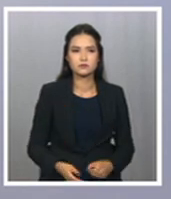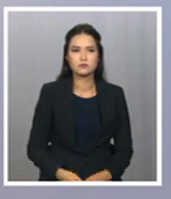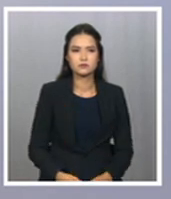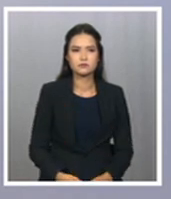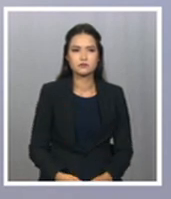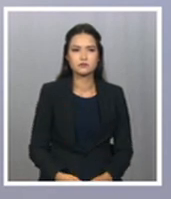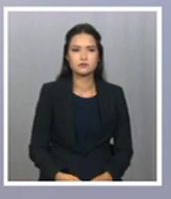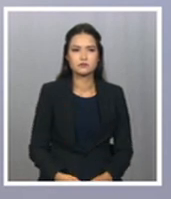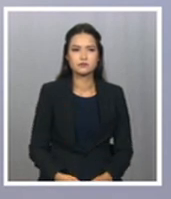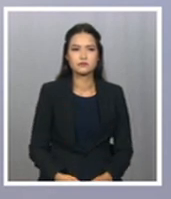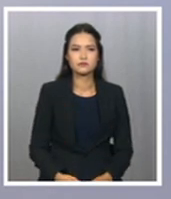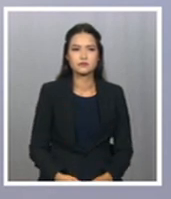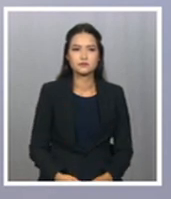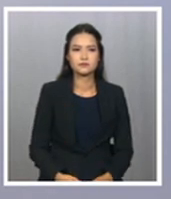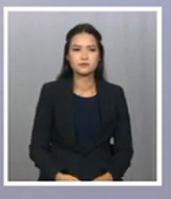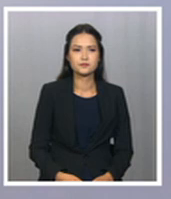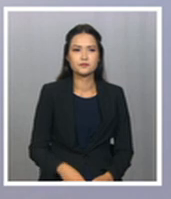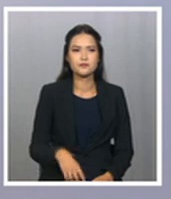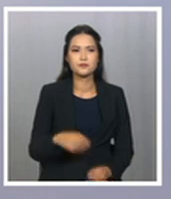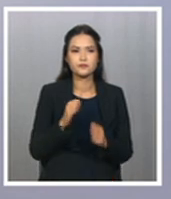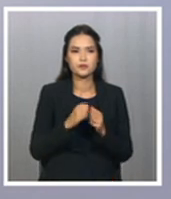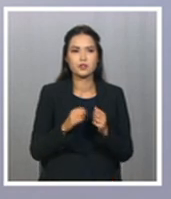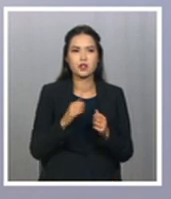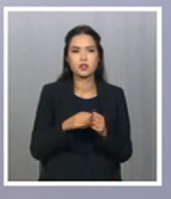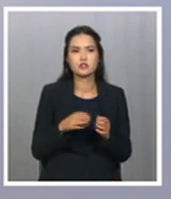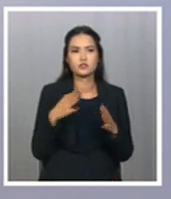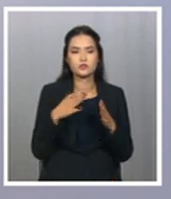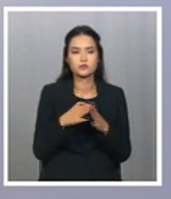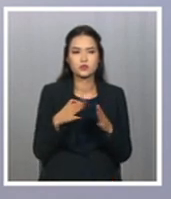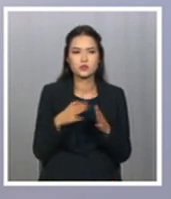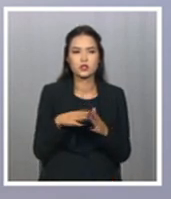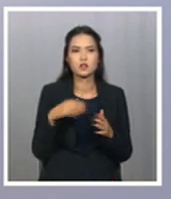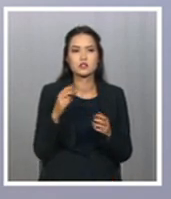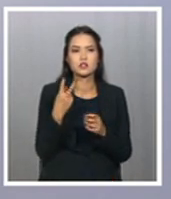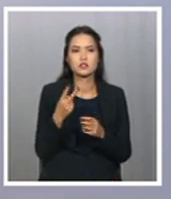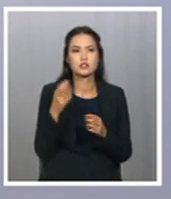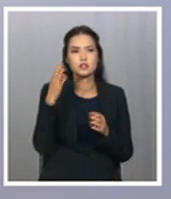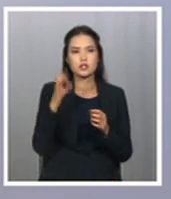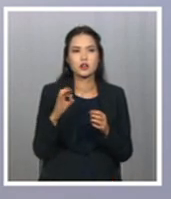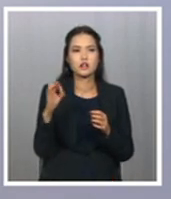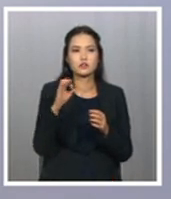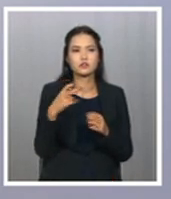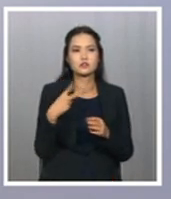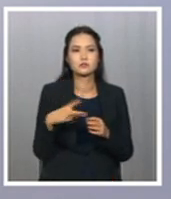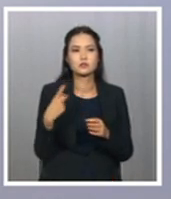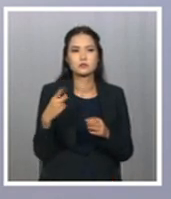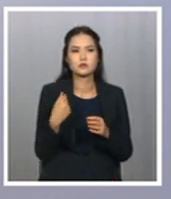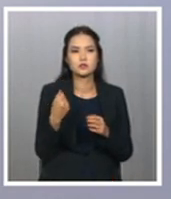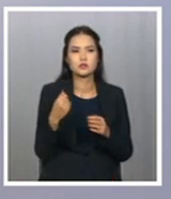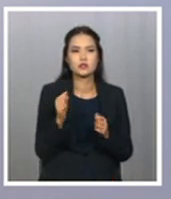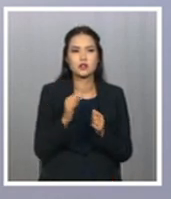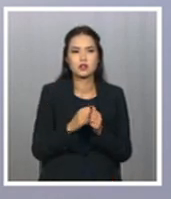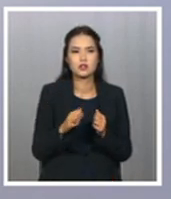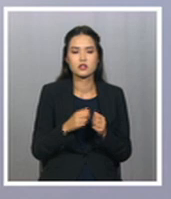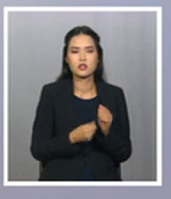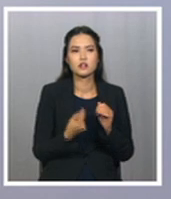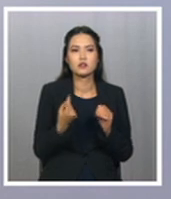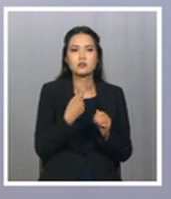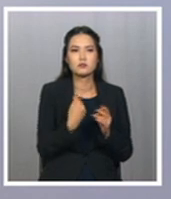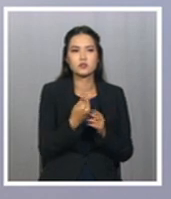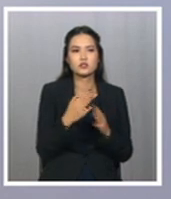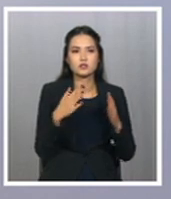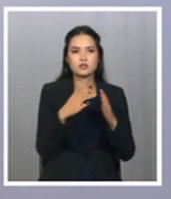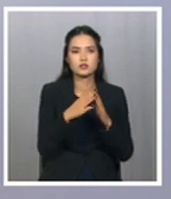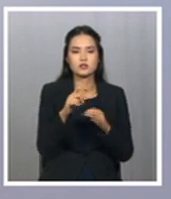түбірі 2-ге тең болады, яғни 2 түбір асты 21. Бұл үш бұрыштың белгісіз БЦ қабырғасы. БЦ қабырғасы